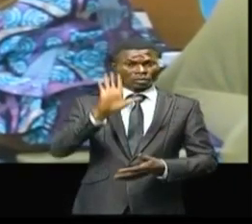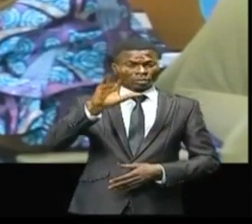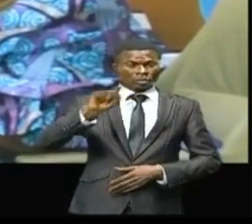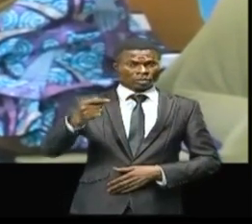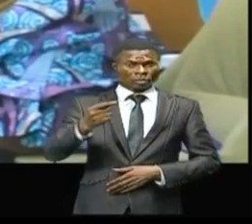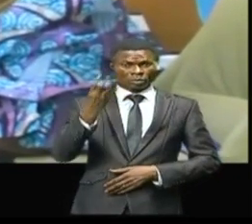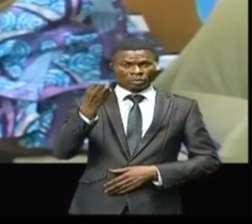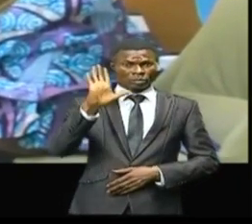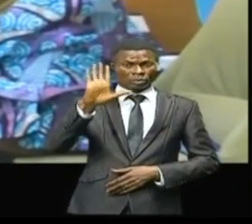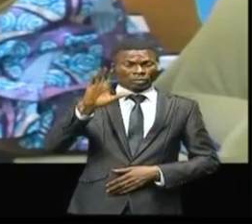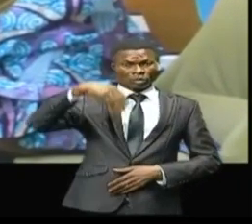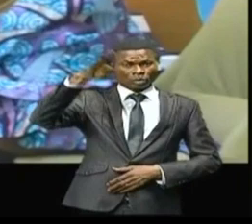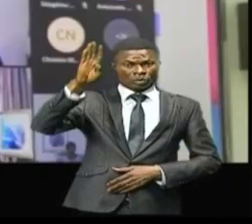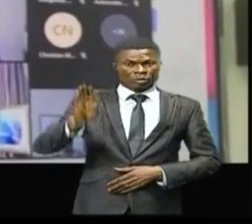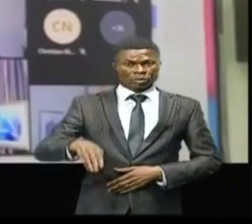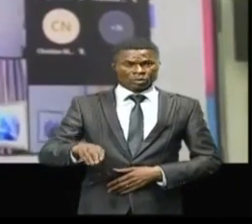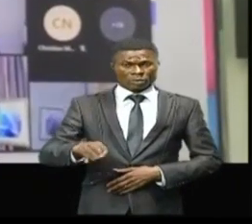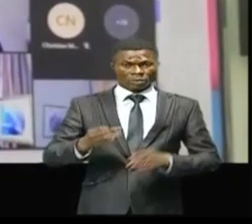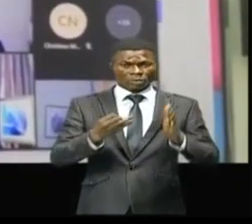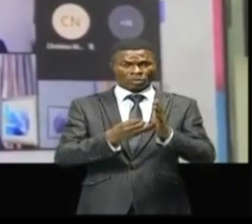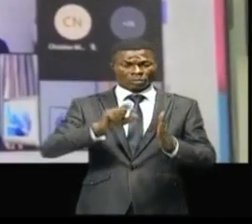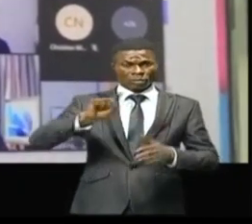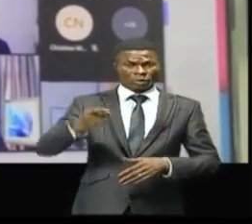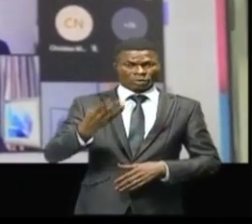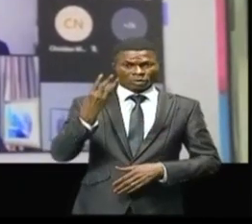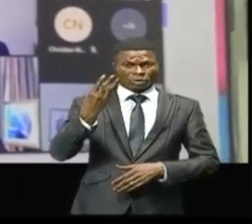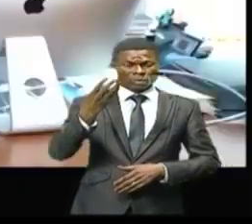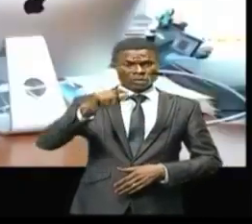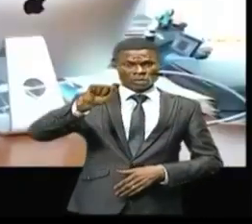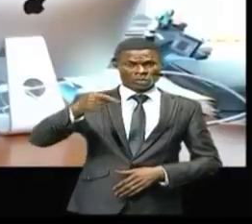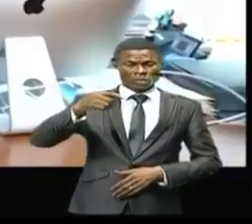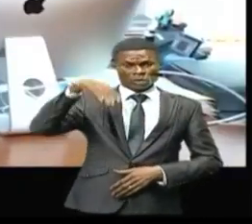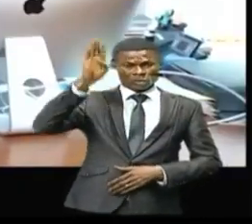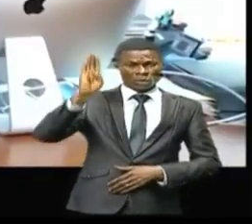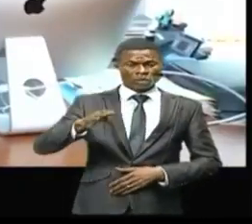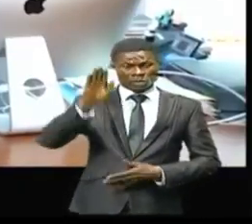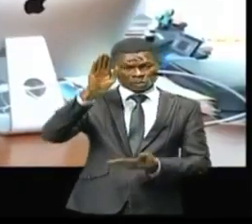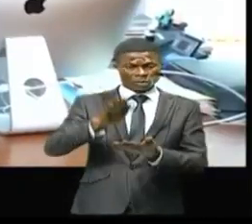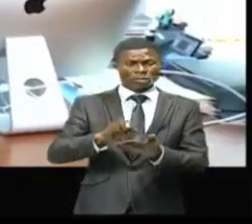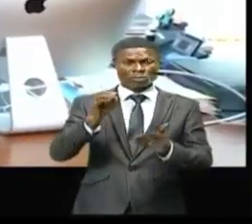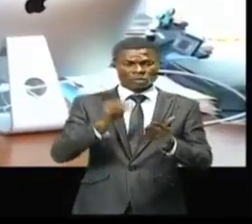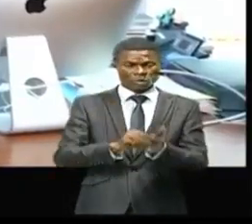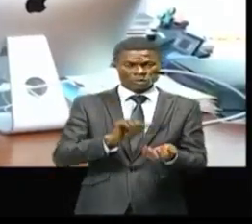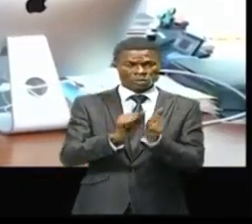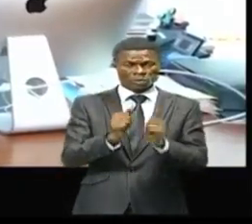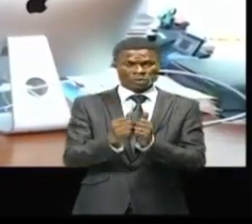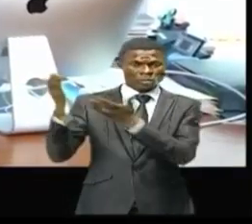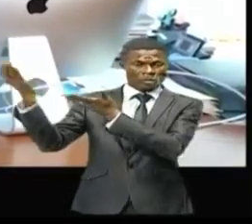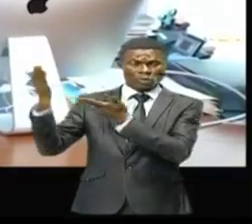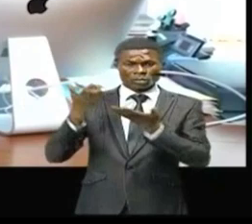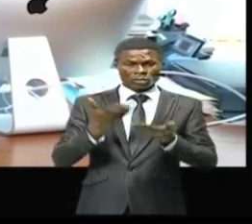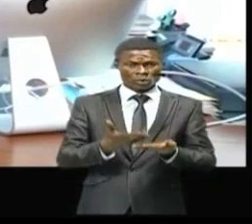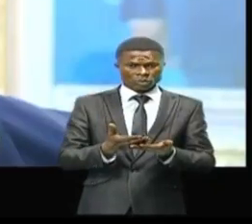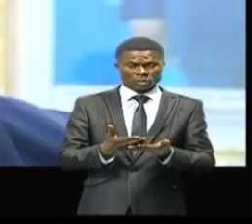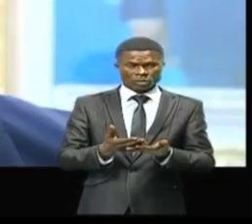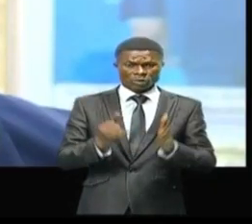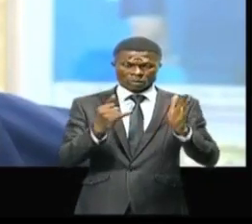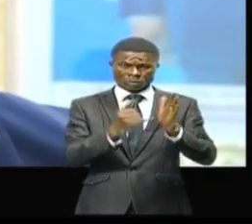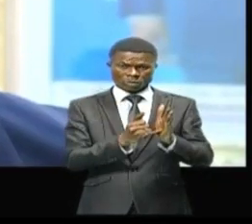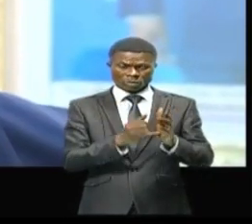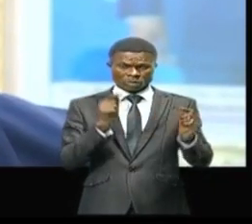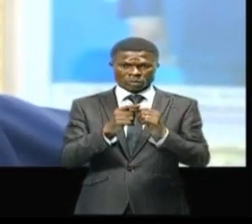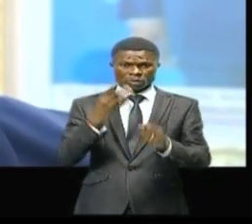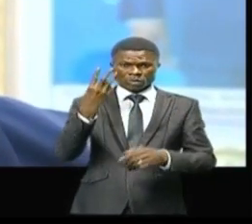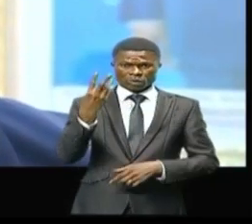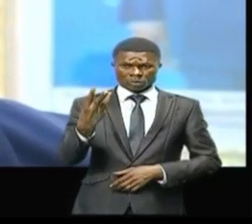5,45% à 7,4% et une baisse des nouveaux cas importés qui passent de 6 à